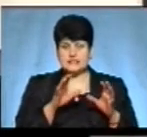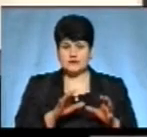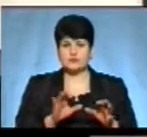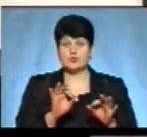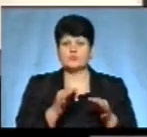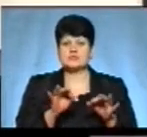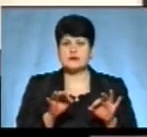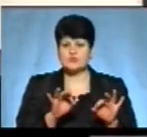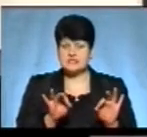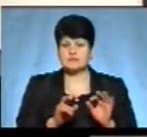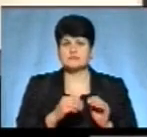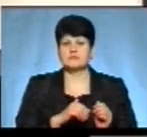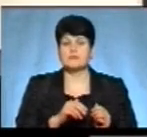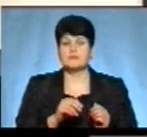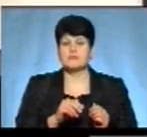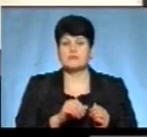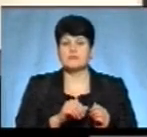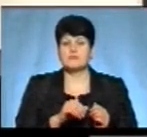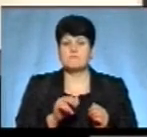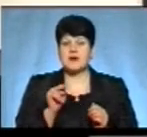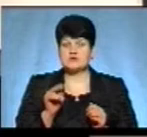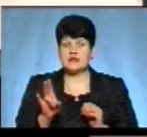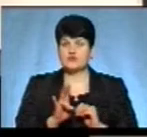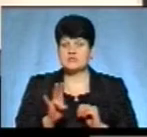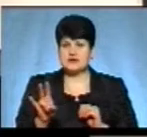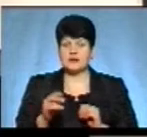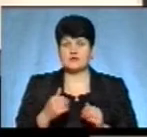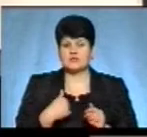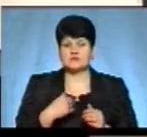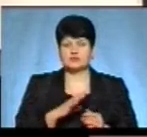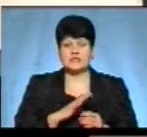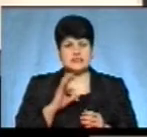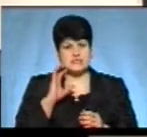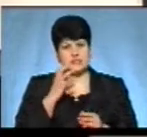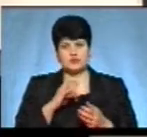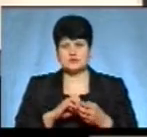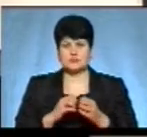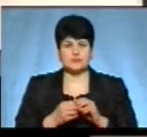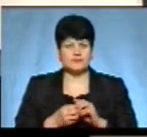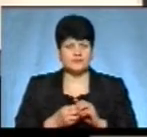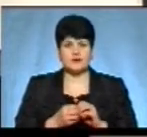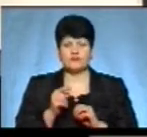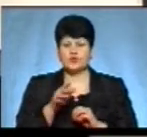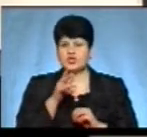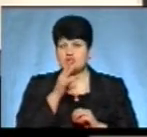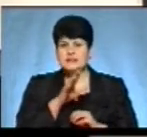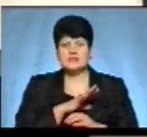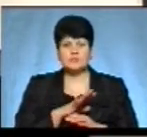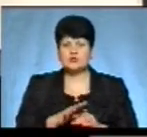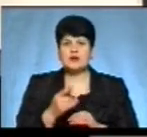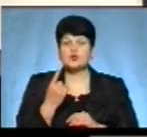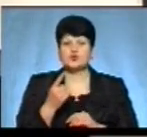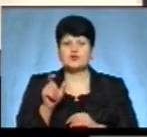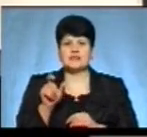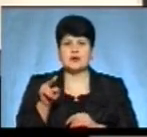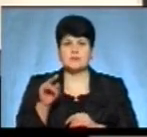автокефалію Православної Церкви. Але ми мали дуже серйозну ситуацію протистояння. У нас на той час не було жодного єпископа